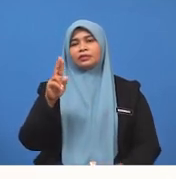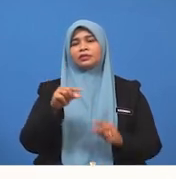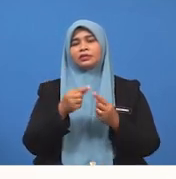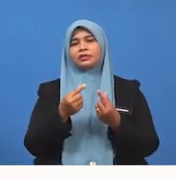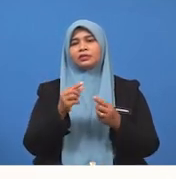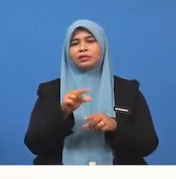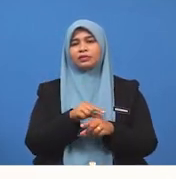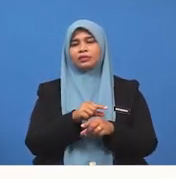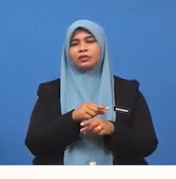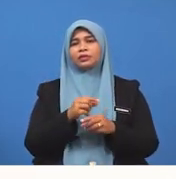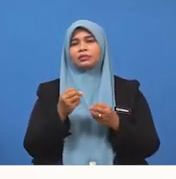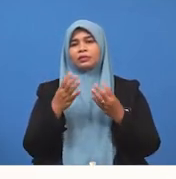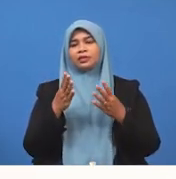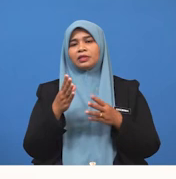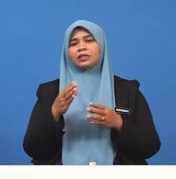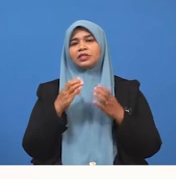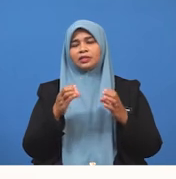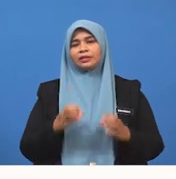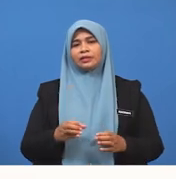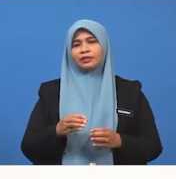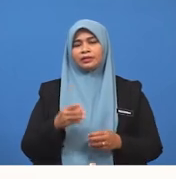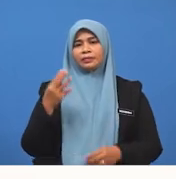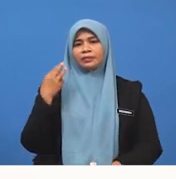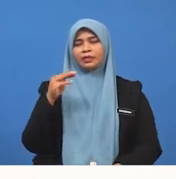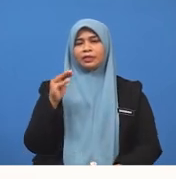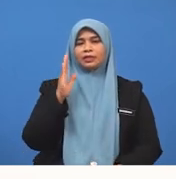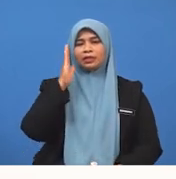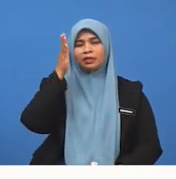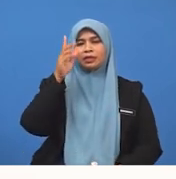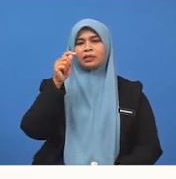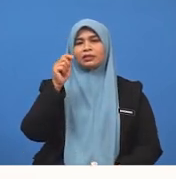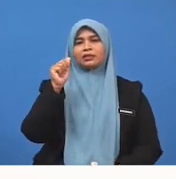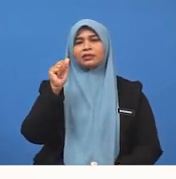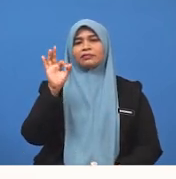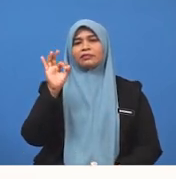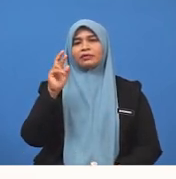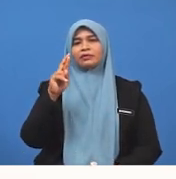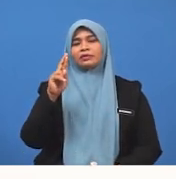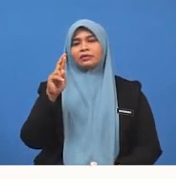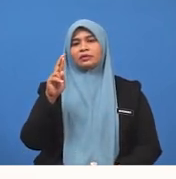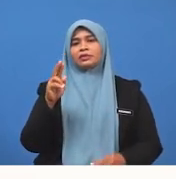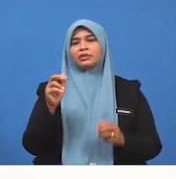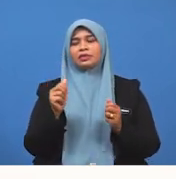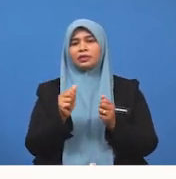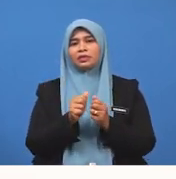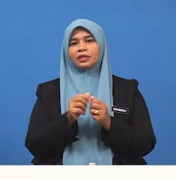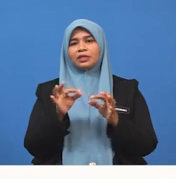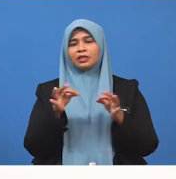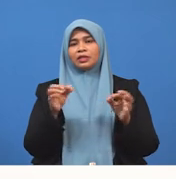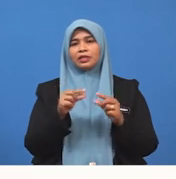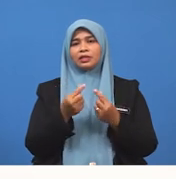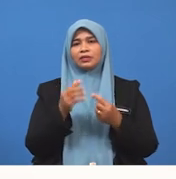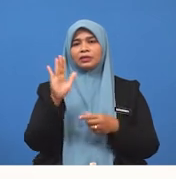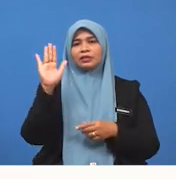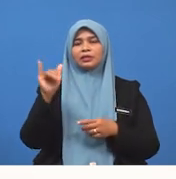pendekatan Hai yaitu mereka akan mentafsirkan Alquran dengan ayat Alquran yang